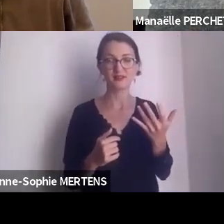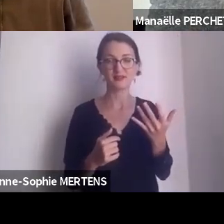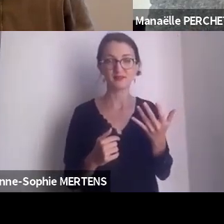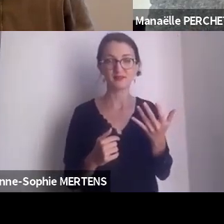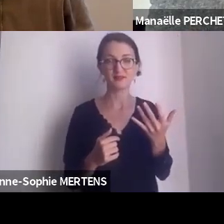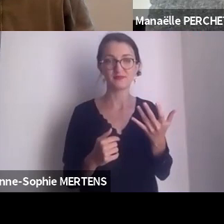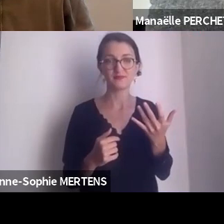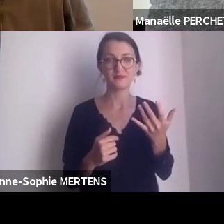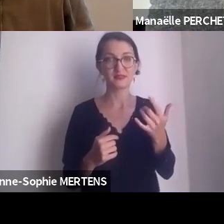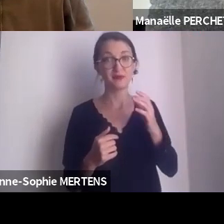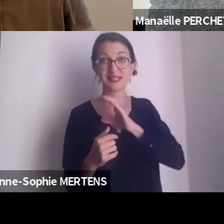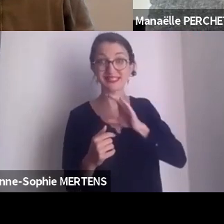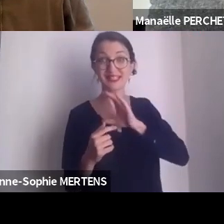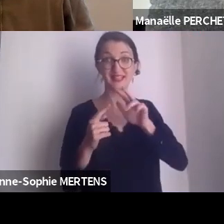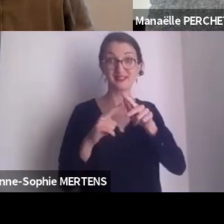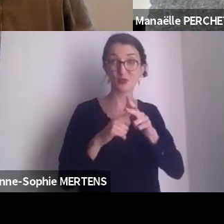d'outils de communication